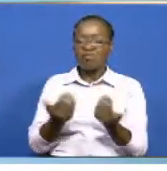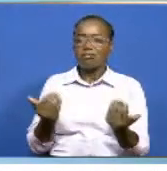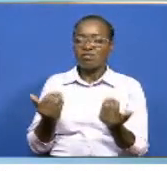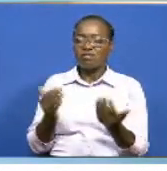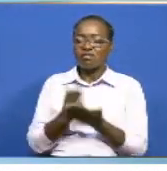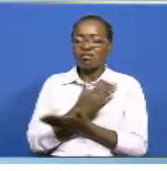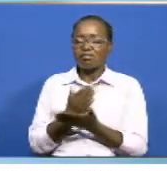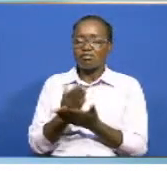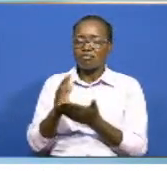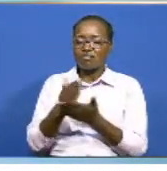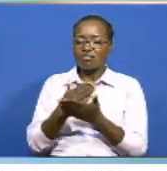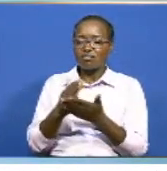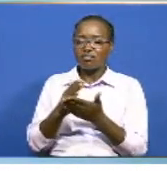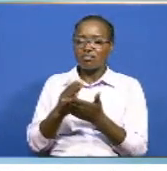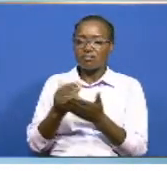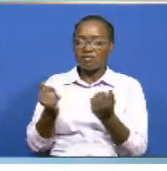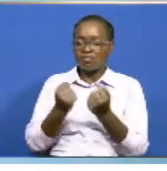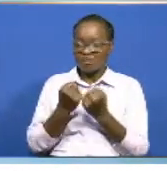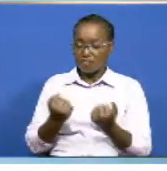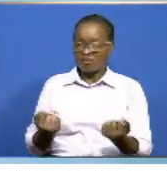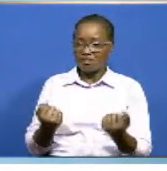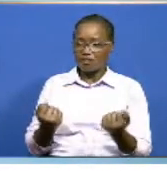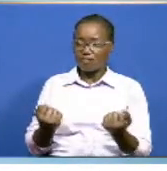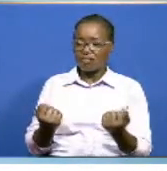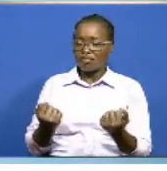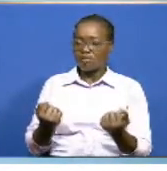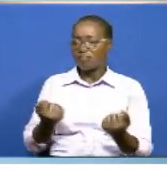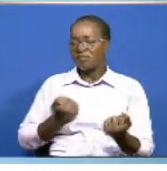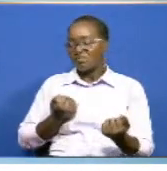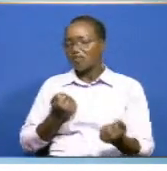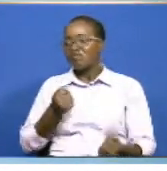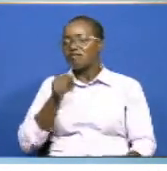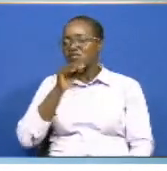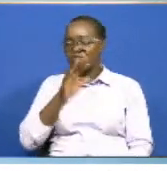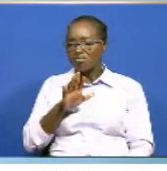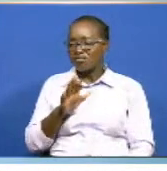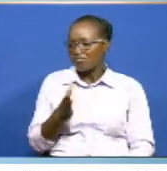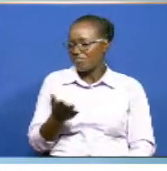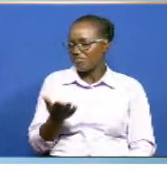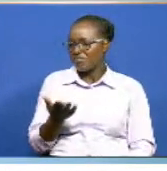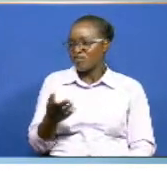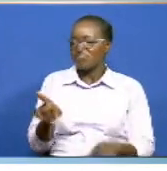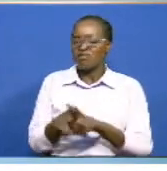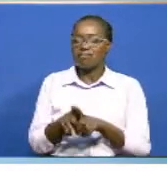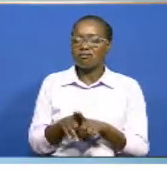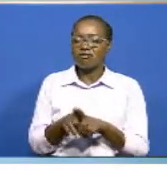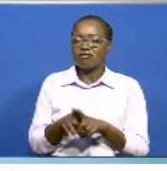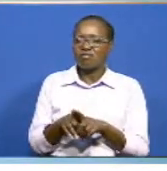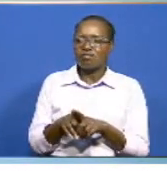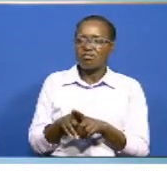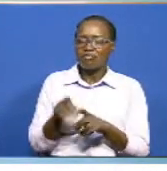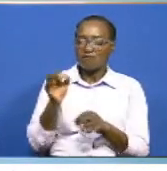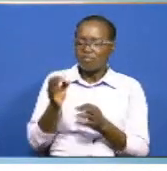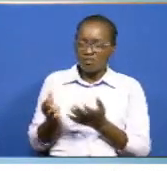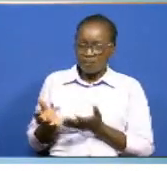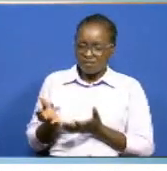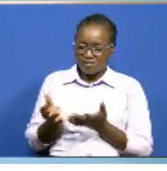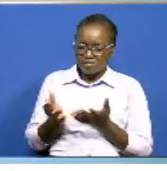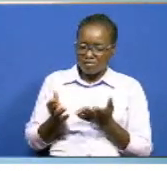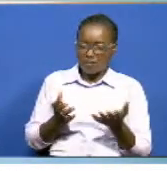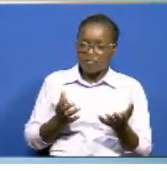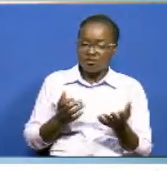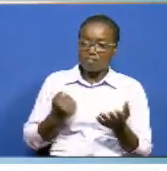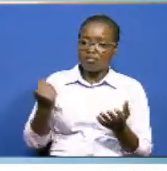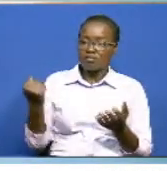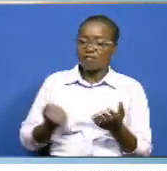ikiwe watoto wasichana, ikiwe watoto wavulana. Inamaanisha kwamba mtu mpaka akibeba mwanafunzi akibeba kisu